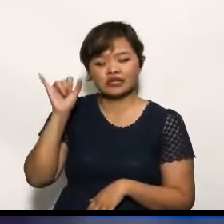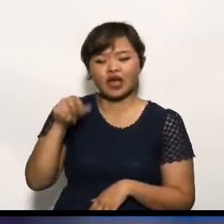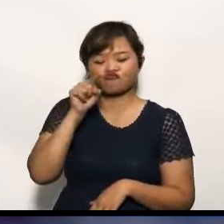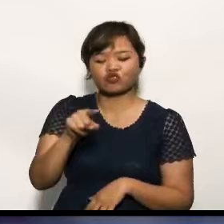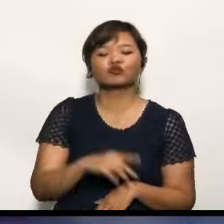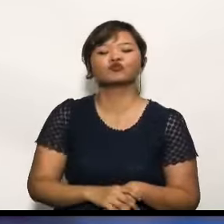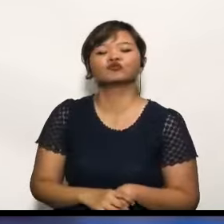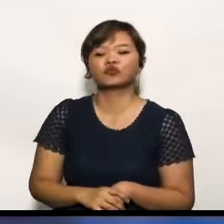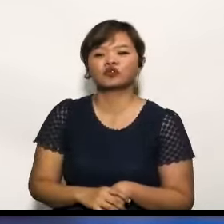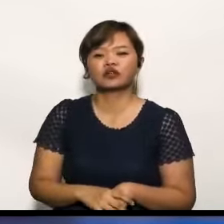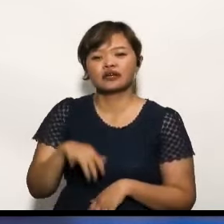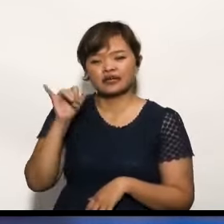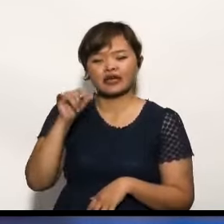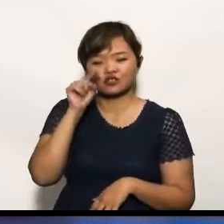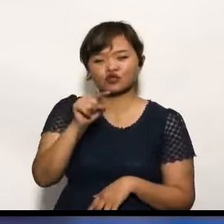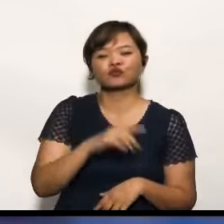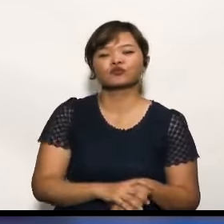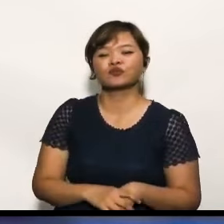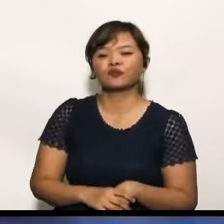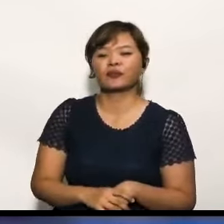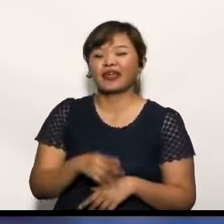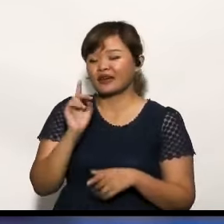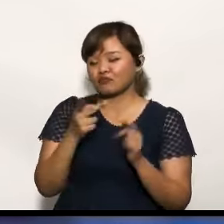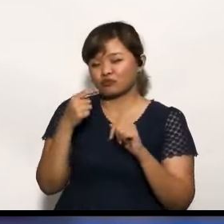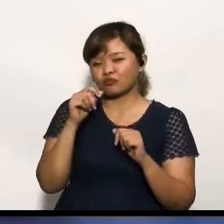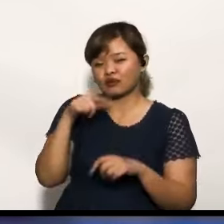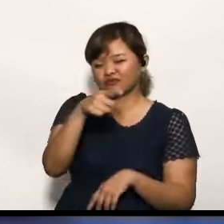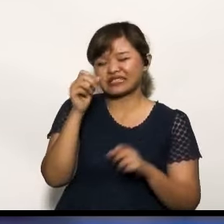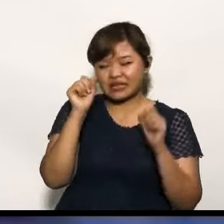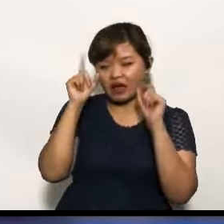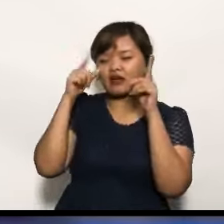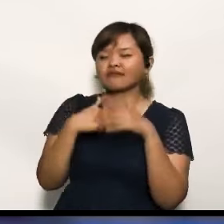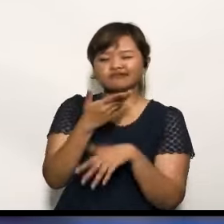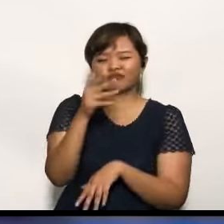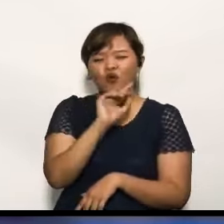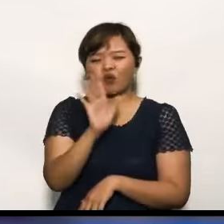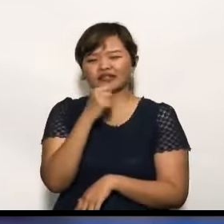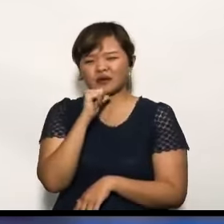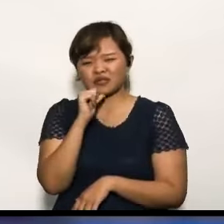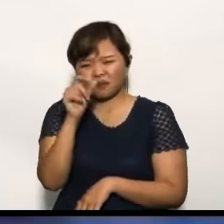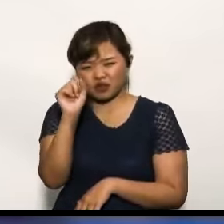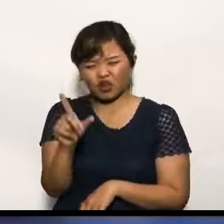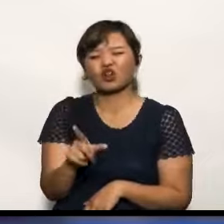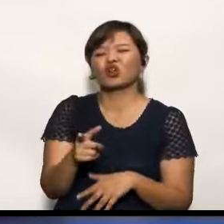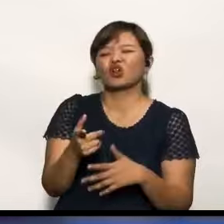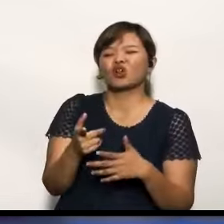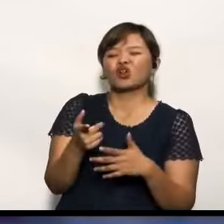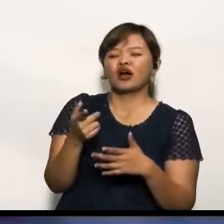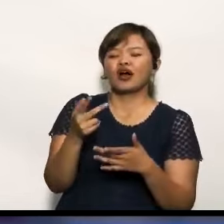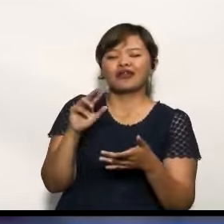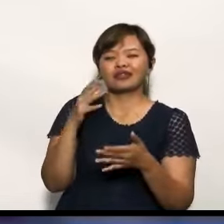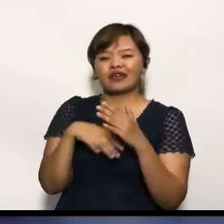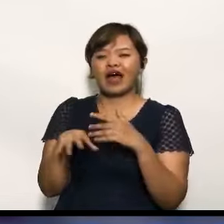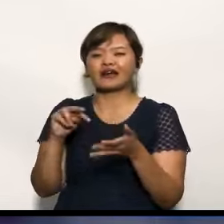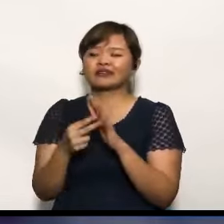Yes, you. Yes, you. Because you realize, saudara tahu saudara bukan siapa-siapa. Firman Tuhan katakan,